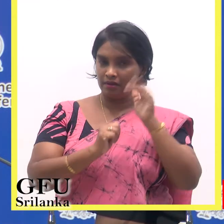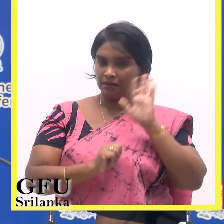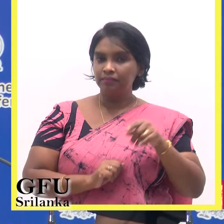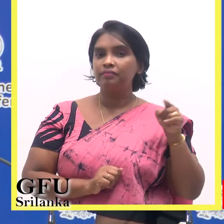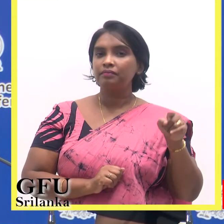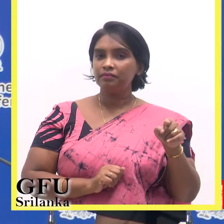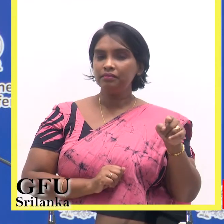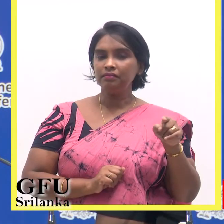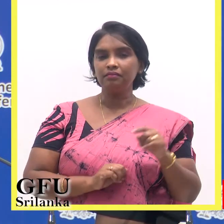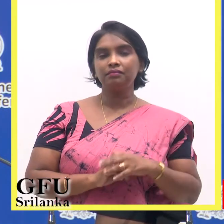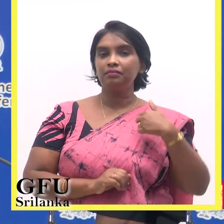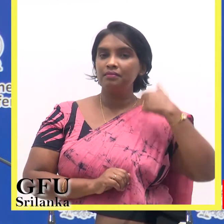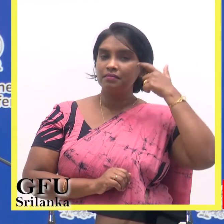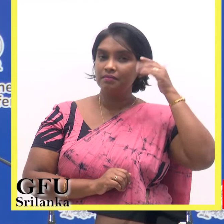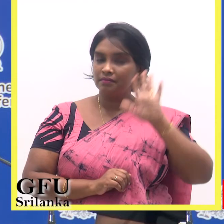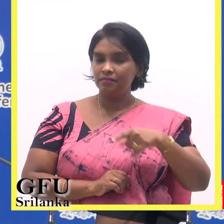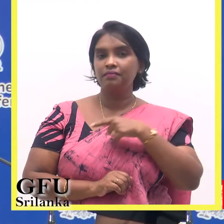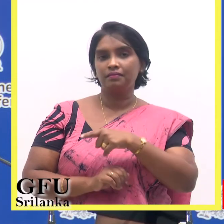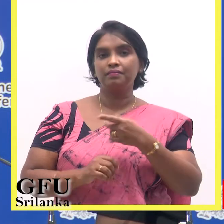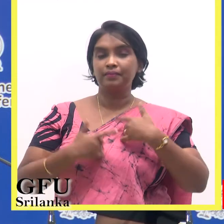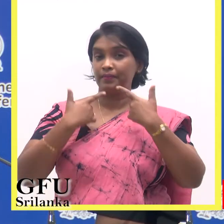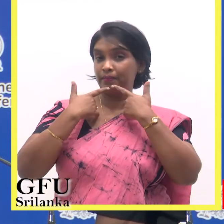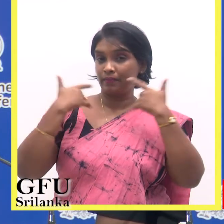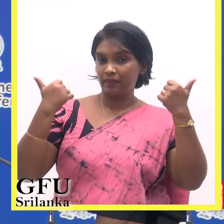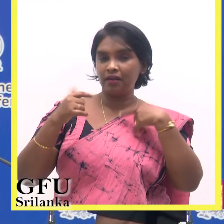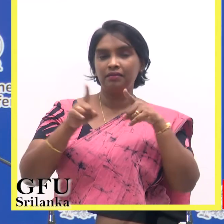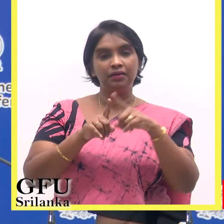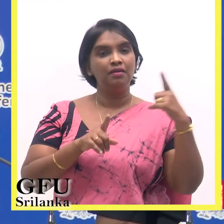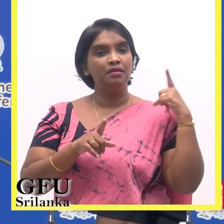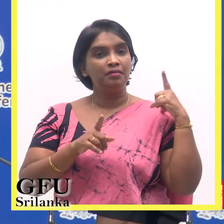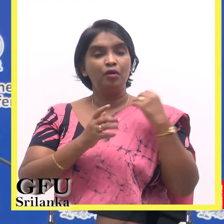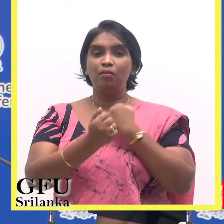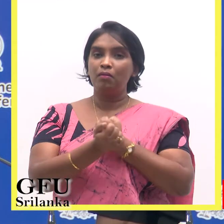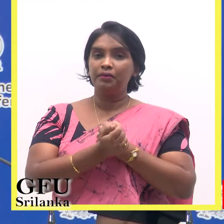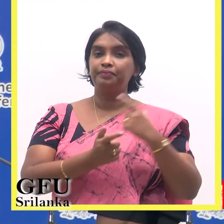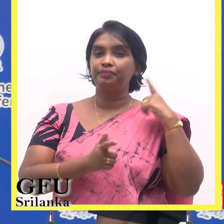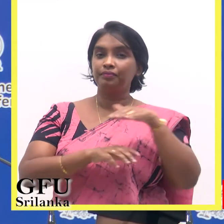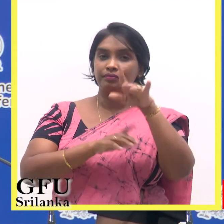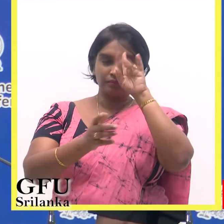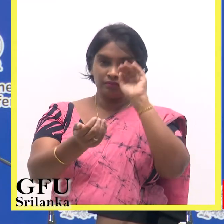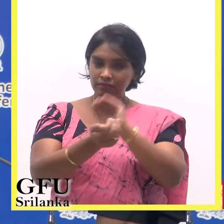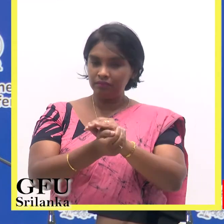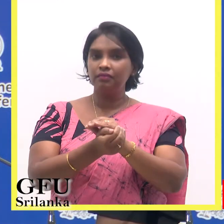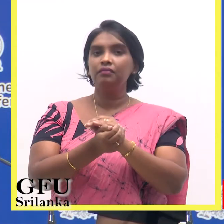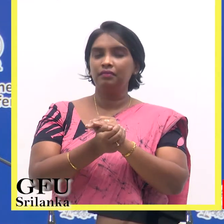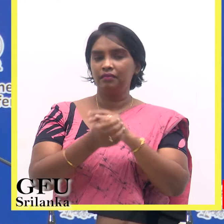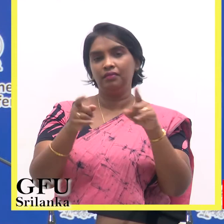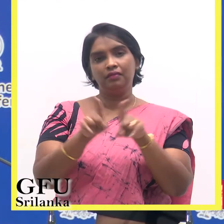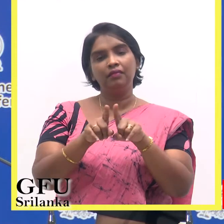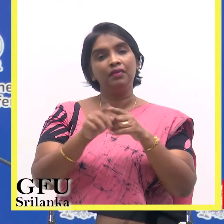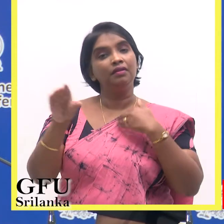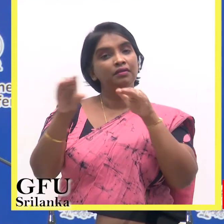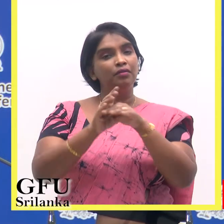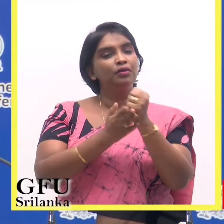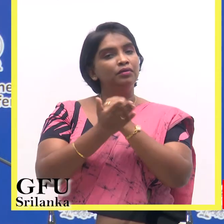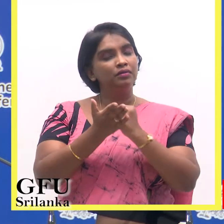පෙළපාලිය පවත්වන්නේ. ඉතින් අපි බලාපොරොත්තු වෙනවා අපේ අභිමානය ත්‍රිවිධ හමුදාවේ, පොලිසිය, සිවිල් ආරක්ෂක බලකායේ